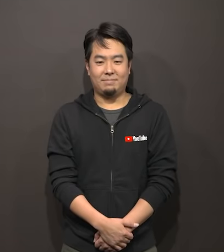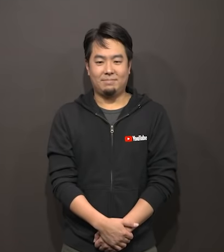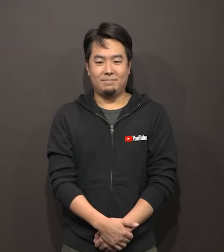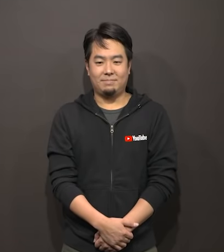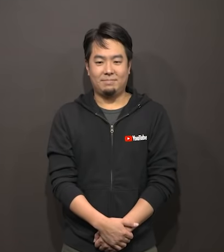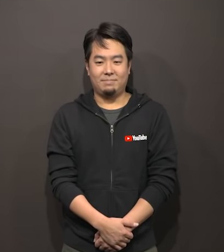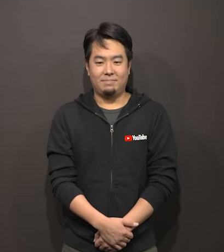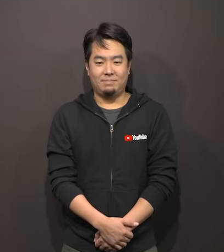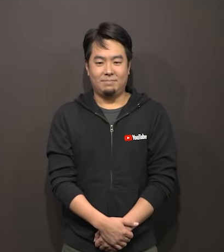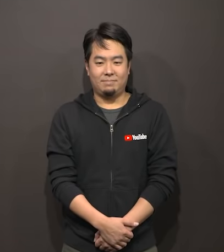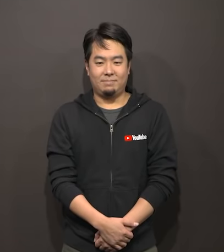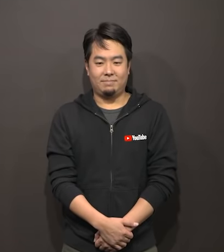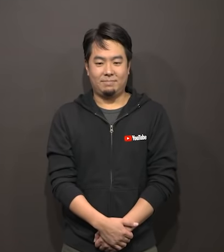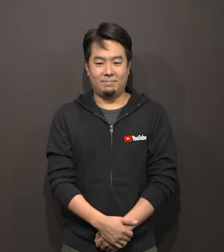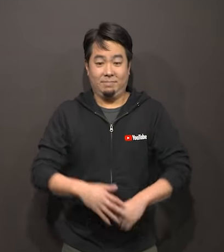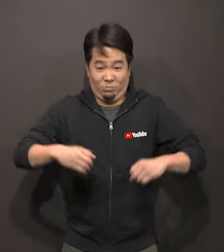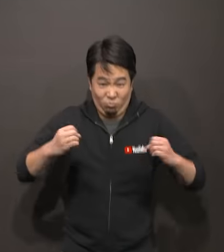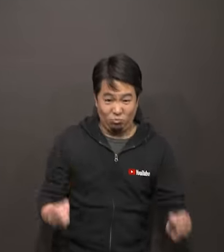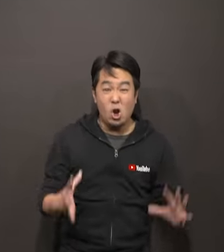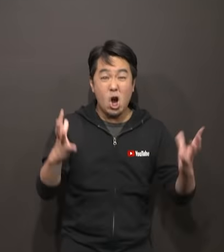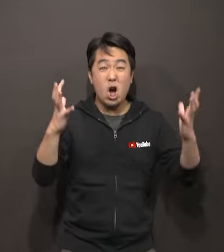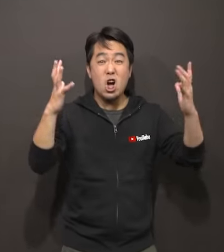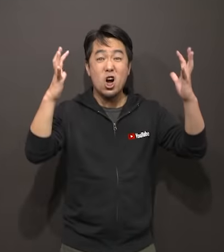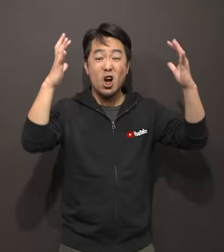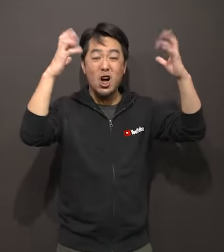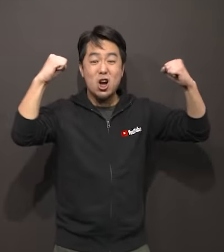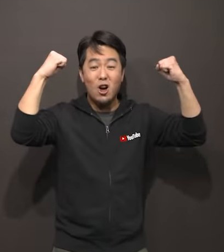うわっ! あっ! よいしょー! よいしょー!